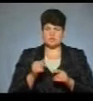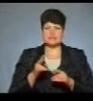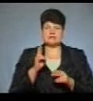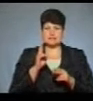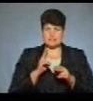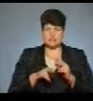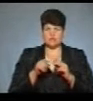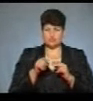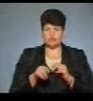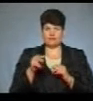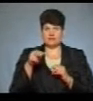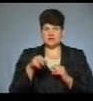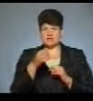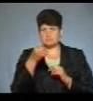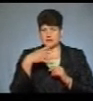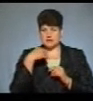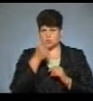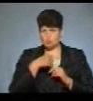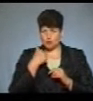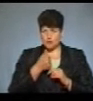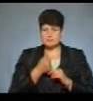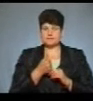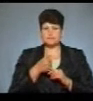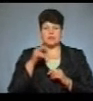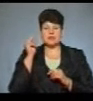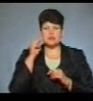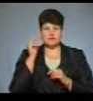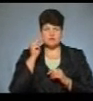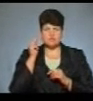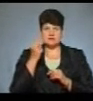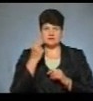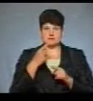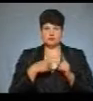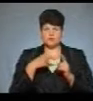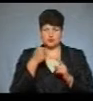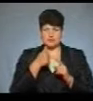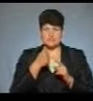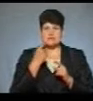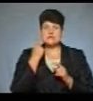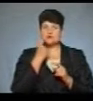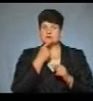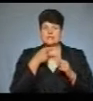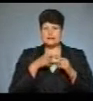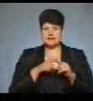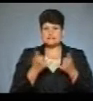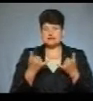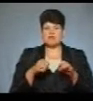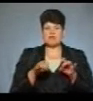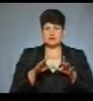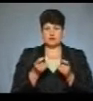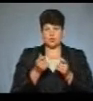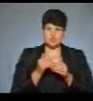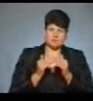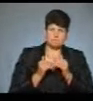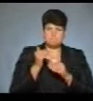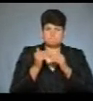в 2015 році. Навчався 2,5 роки, спеціальність зубної техніки. І зараз вирішив трошки